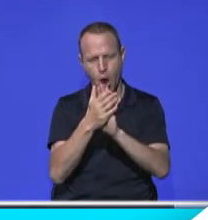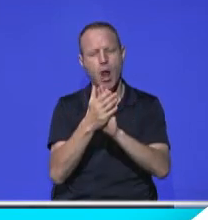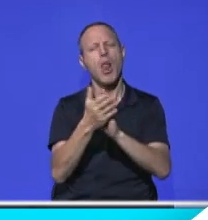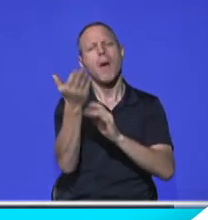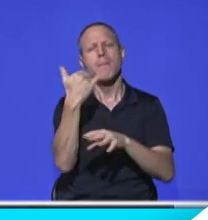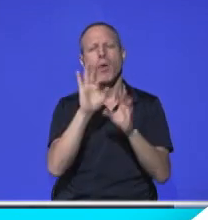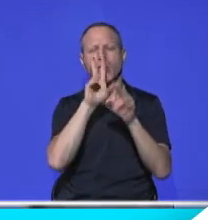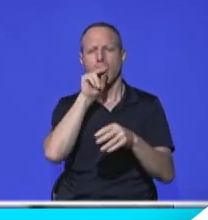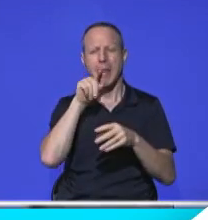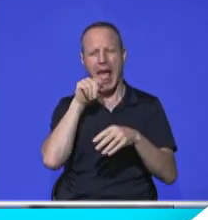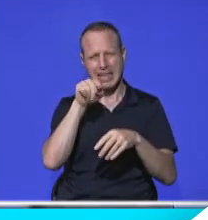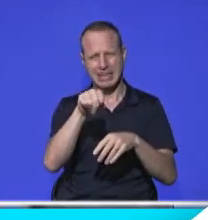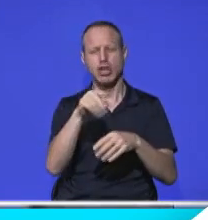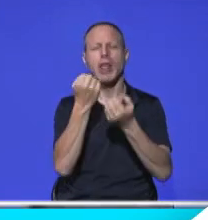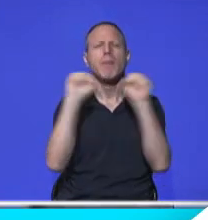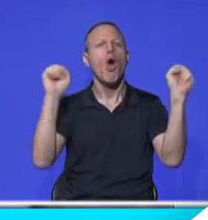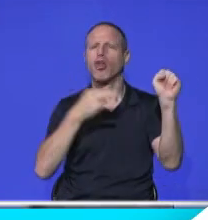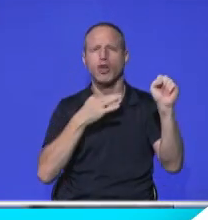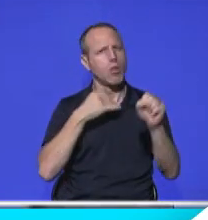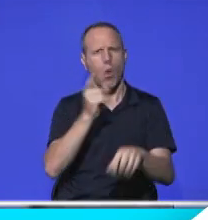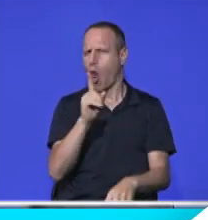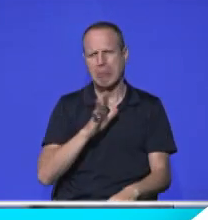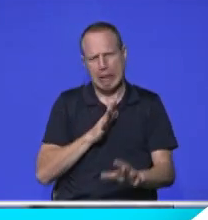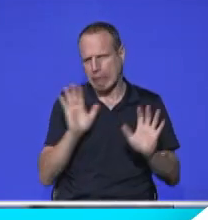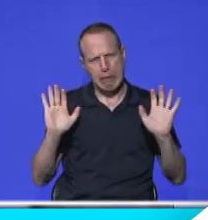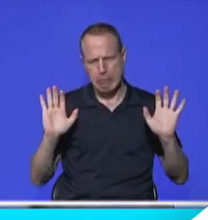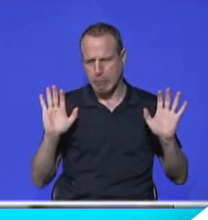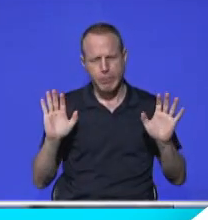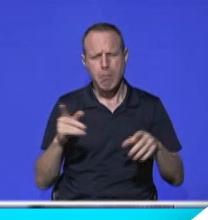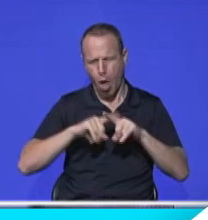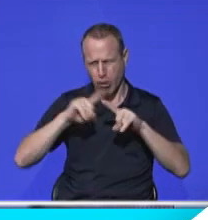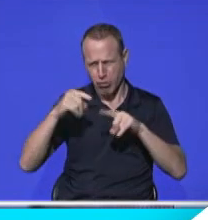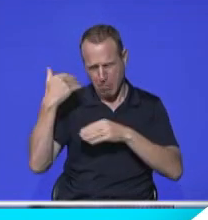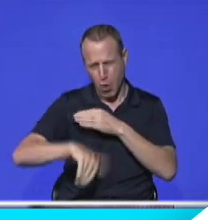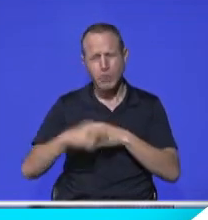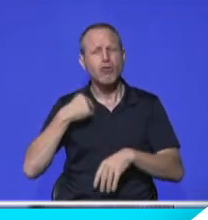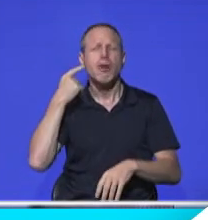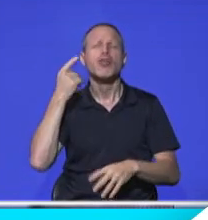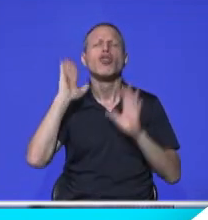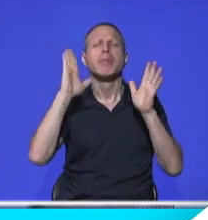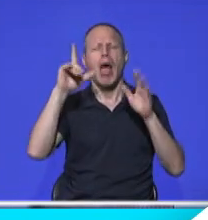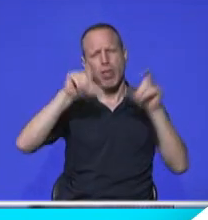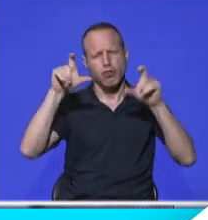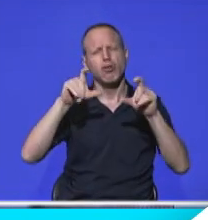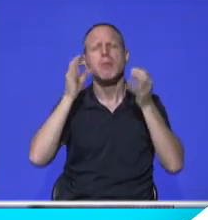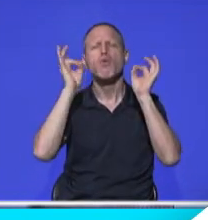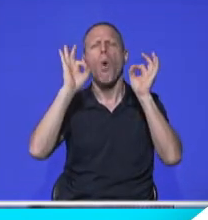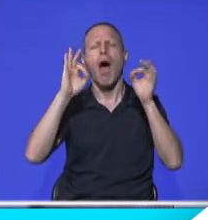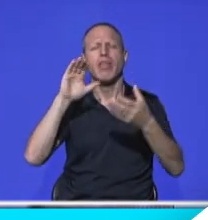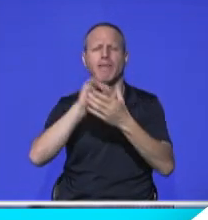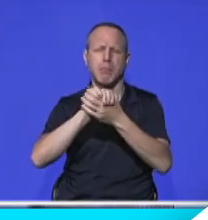בואו נדבר על זה שהדמוקרטיה שלנו לא בסכנה. בחודשים האחרונים שמעתי יותר מדי אנשים, במיוחד קולגות